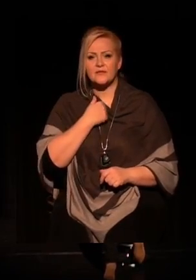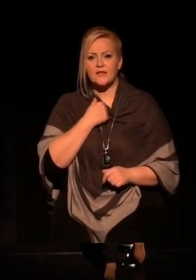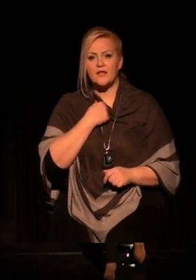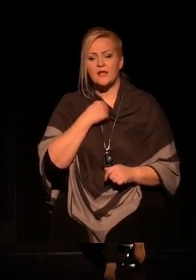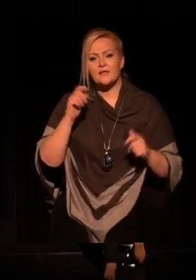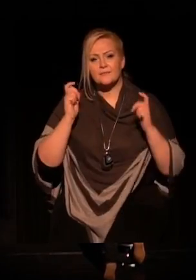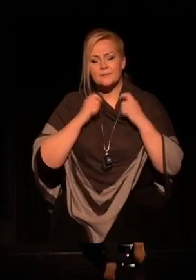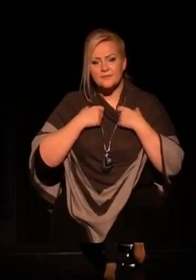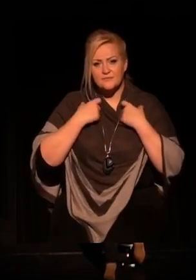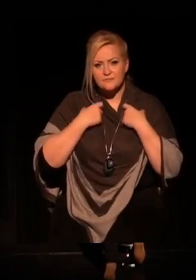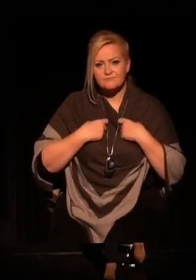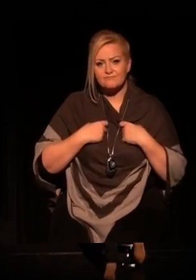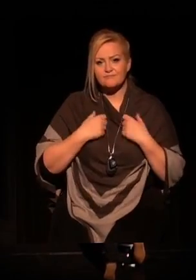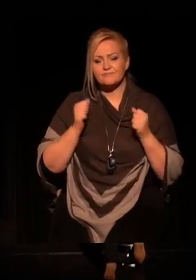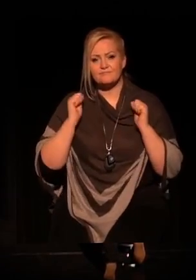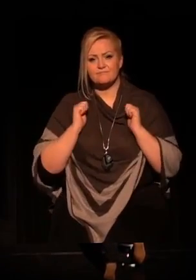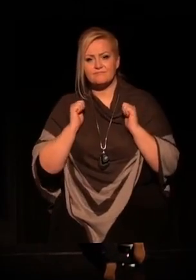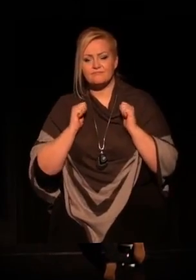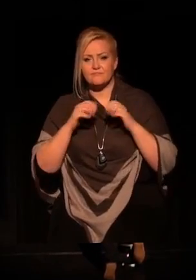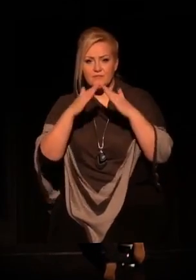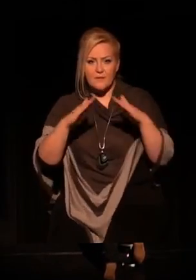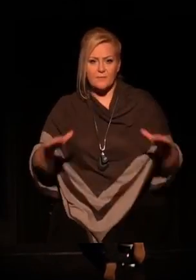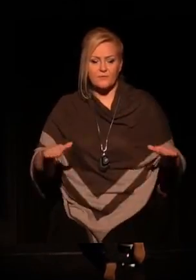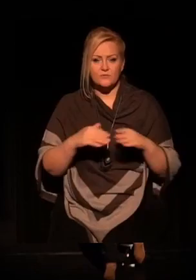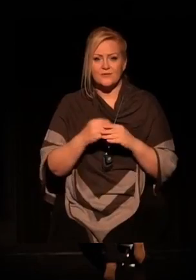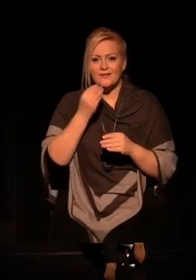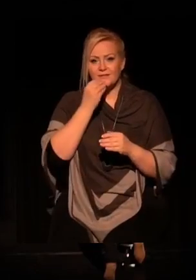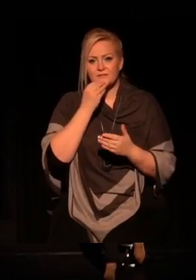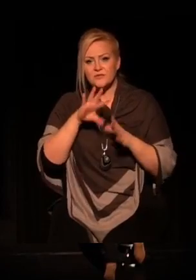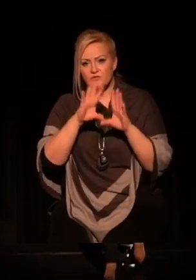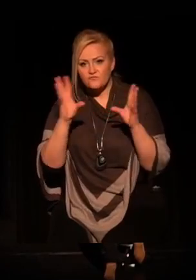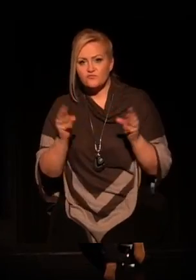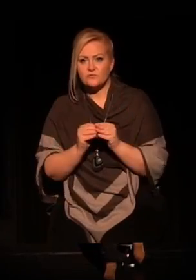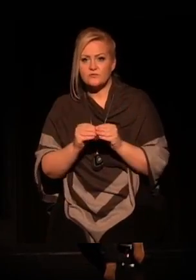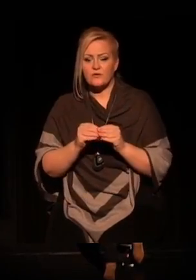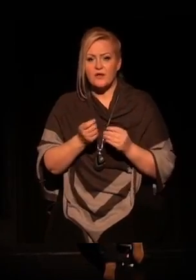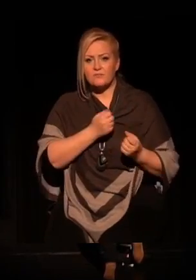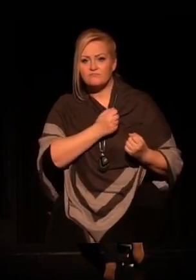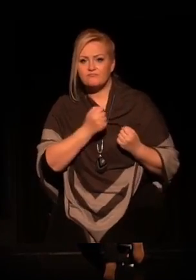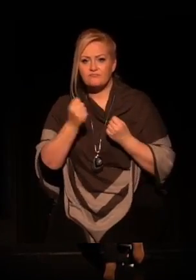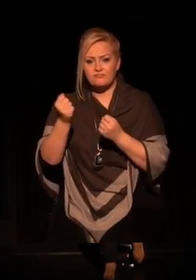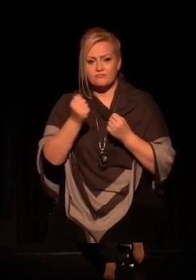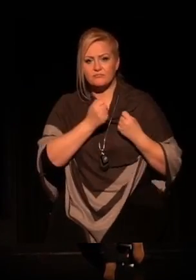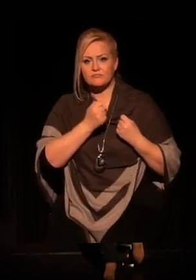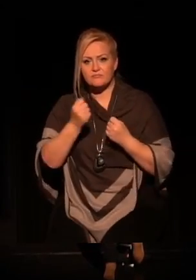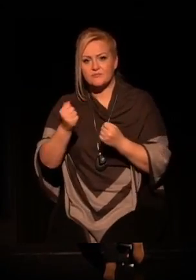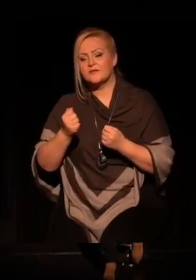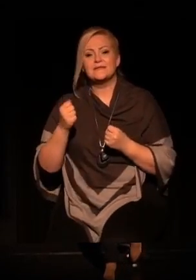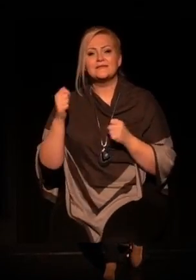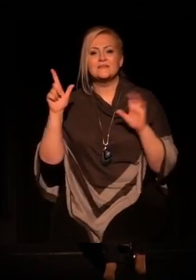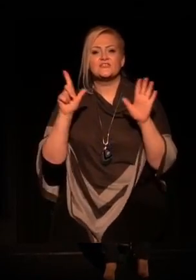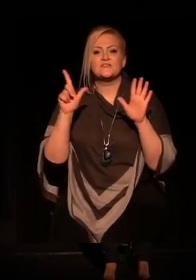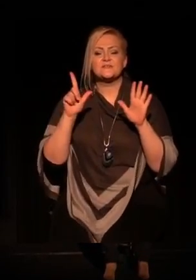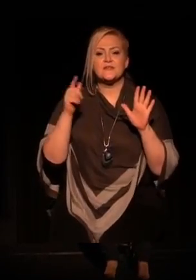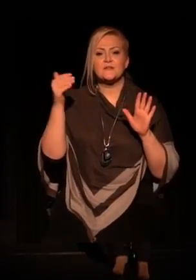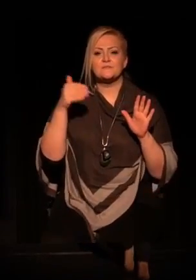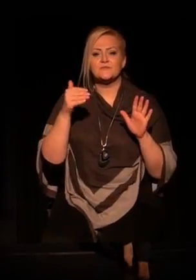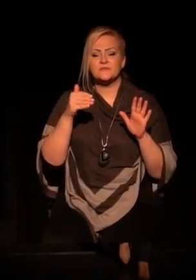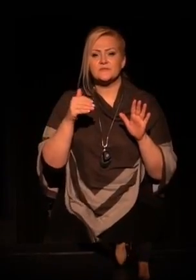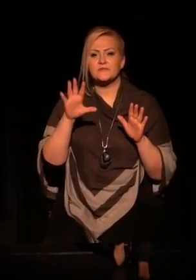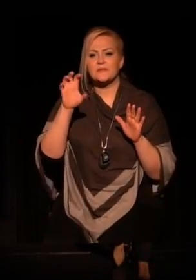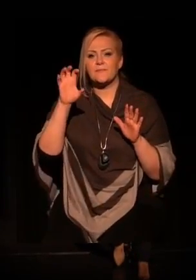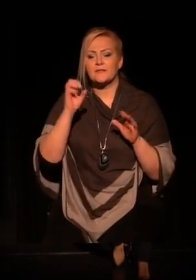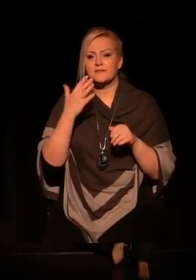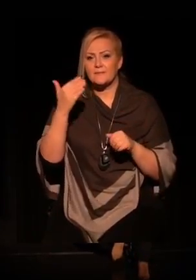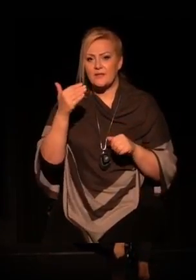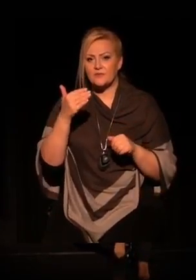namioty, to tak jak tu widzicie, to jest już 7 tysięcy, około 500 metrów, gdzie zaczynają się pierwsze namioty drugiego obozu,